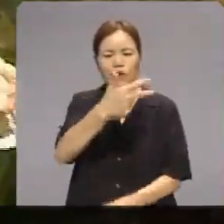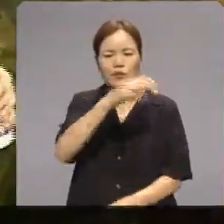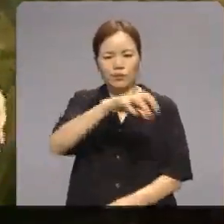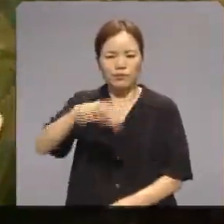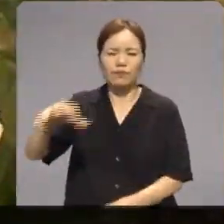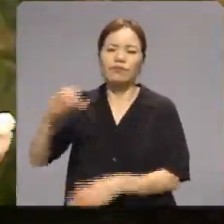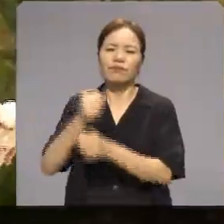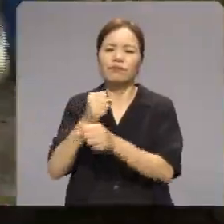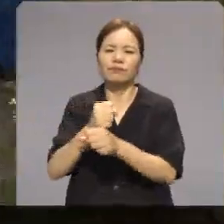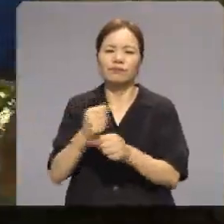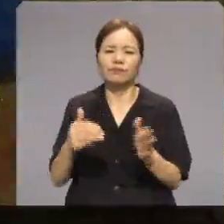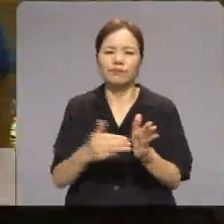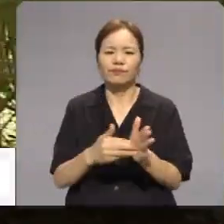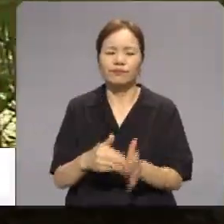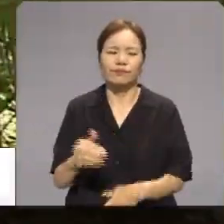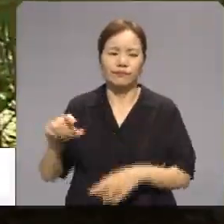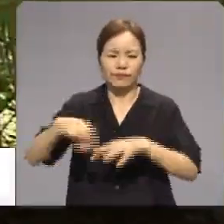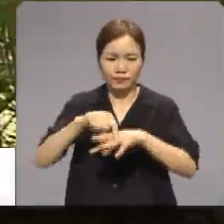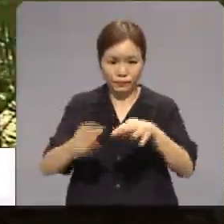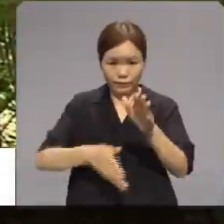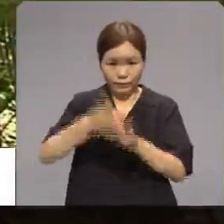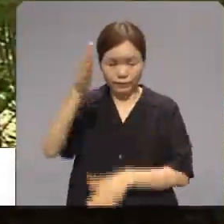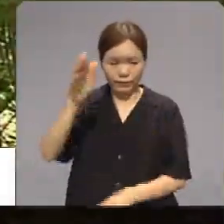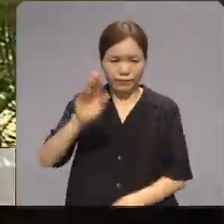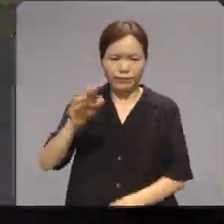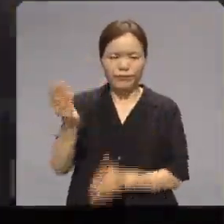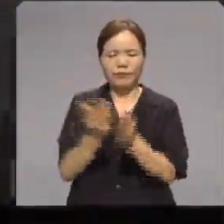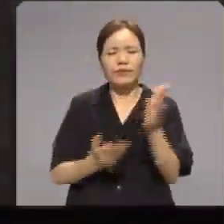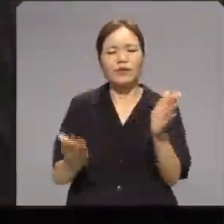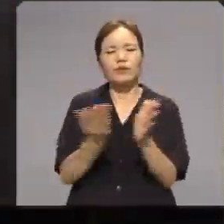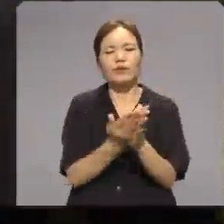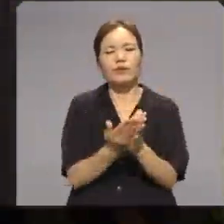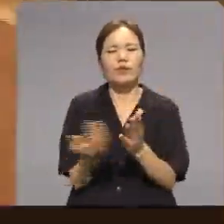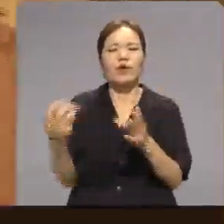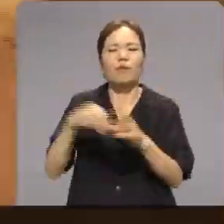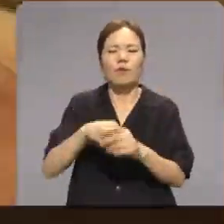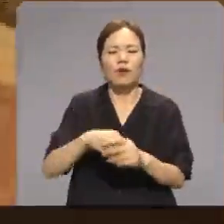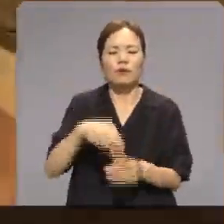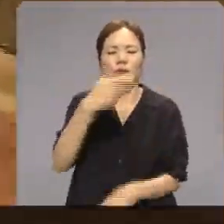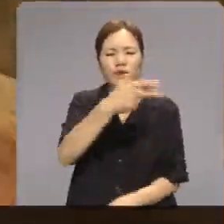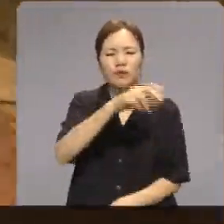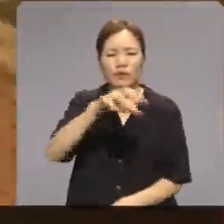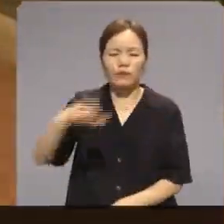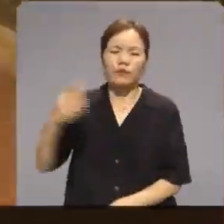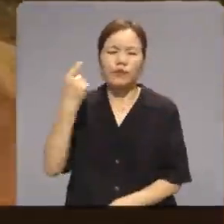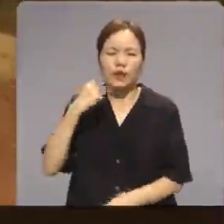조성됐습니다. 의왕시는 의왕 호수공원 등 7곳에